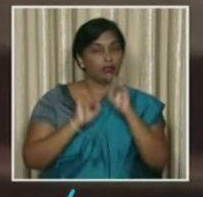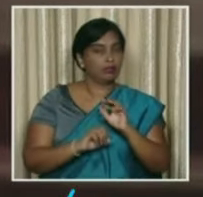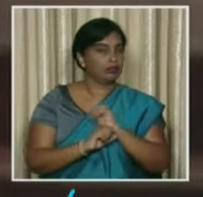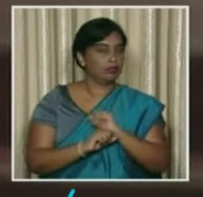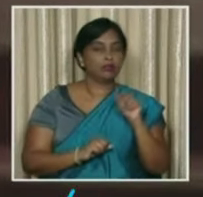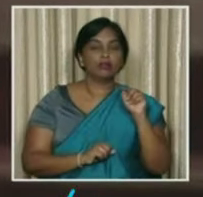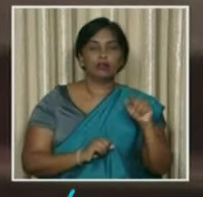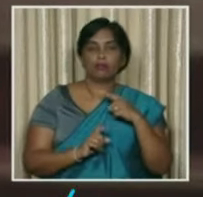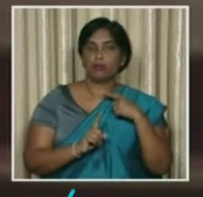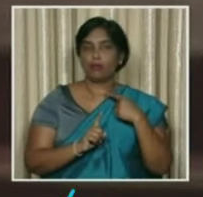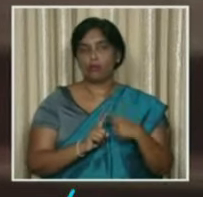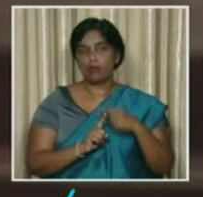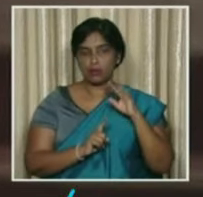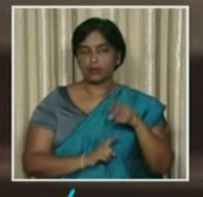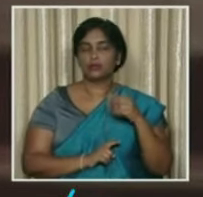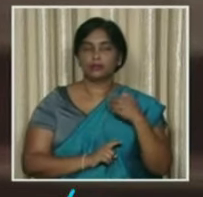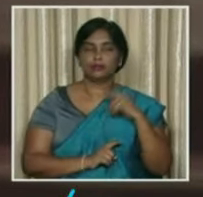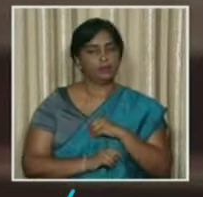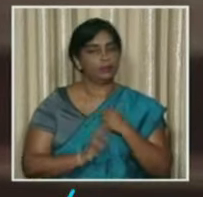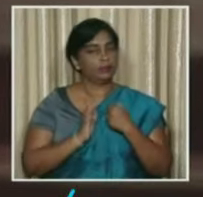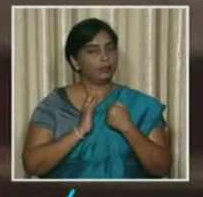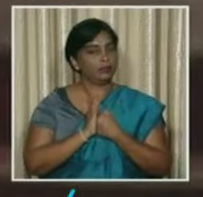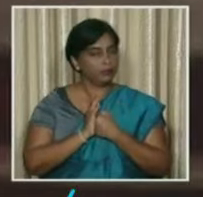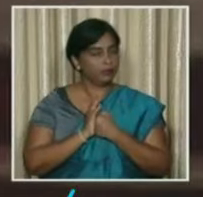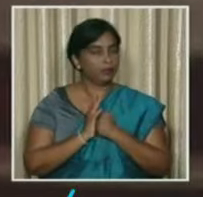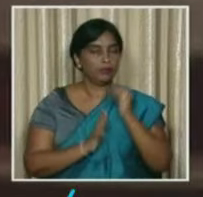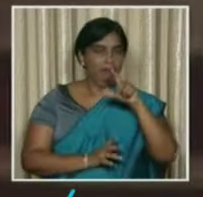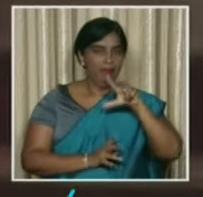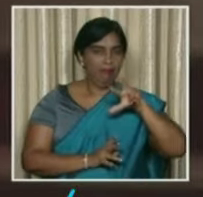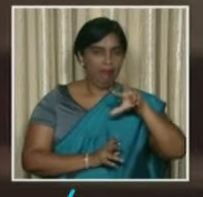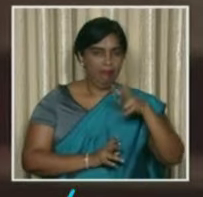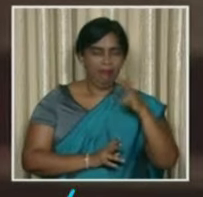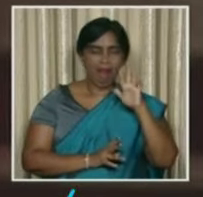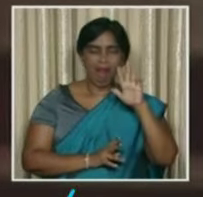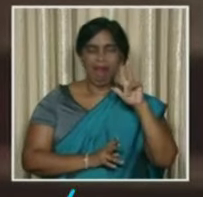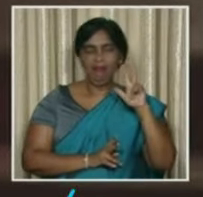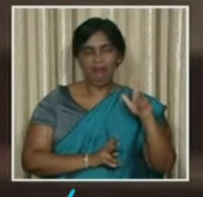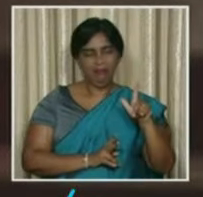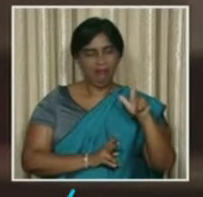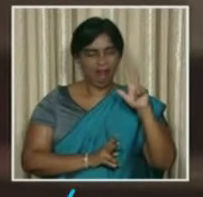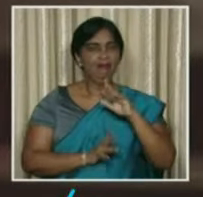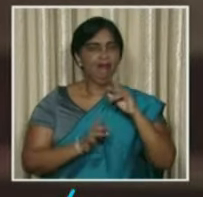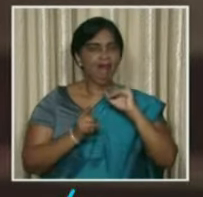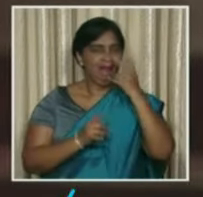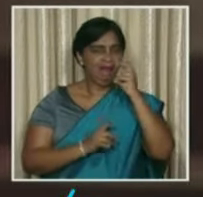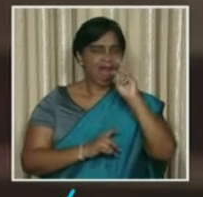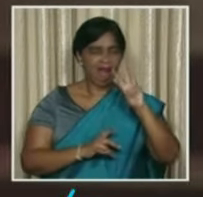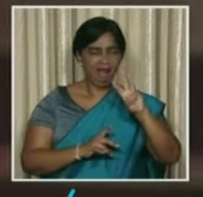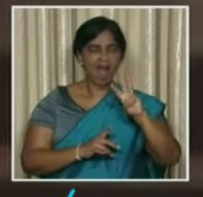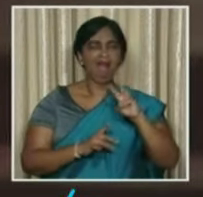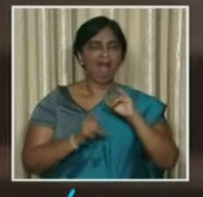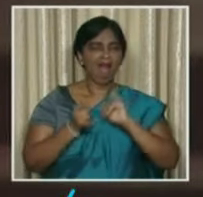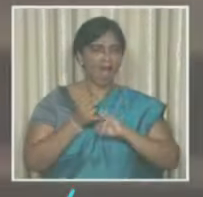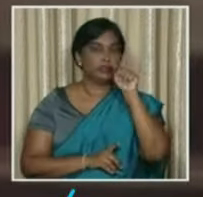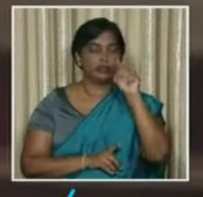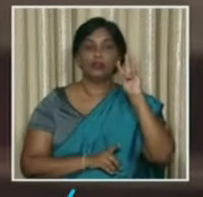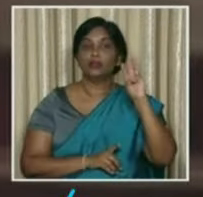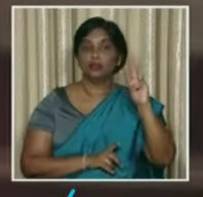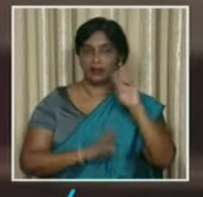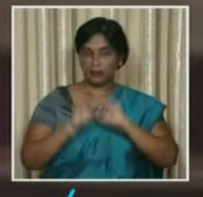විට ධනාගයක් වනු ඇතයි සමගයේ පිළිගැනීමයි. විදේශ සංචිත ප්‍රමාණය 2023 සැප්තැම්බර් වන විට ඩොලර් මිලියන